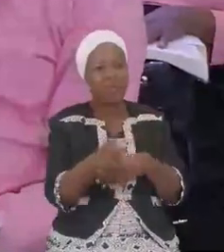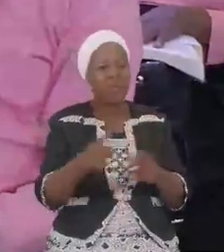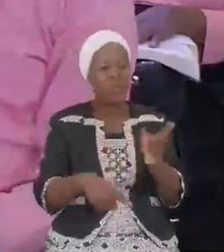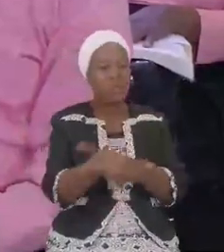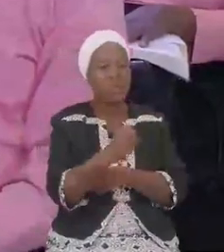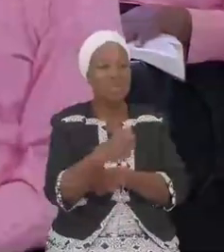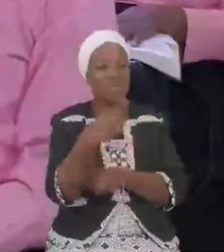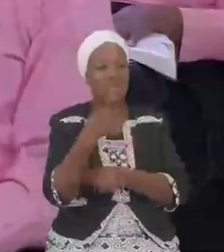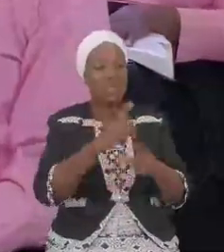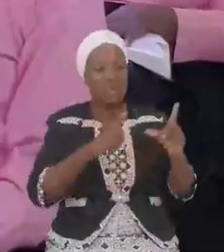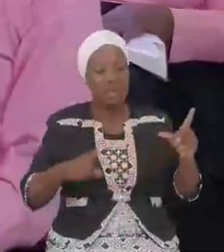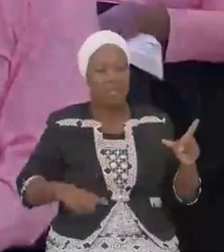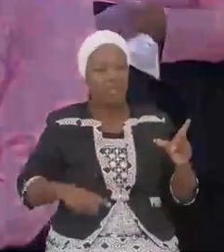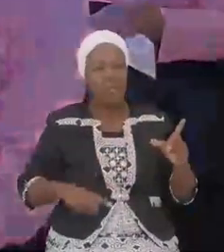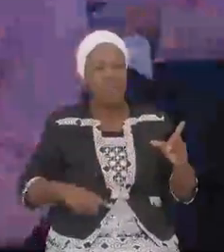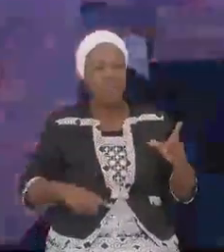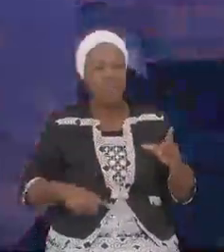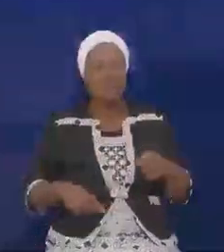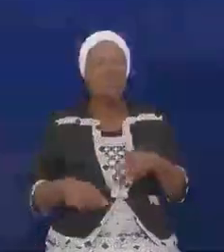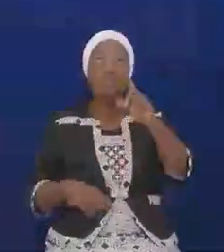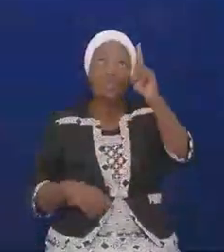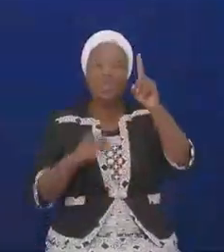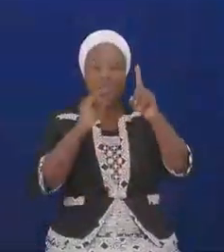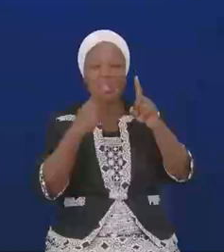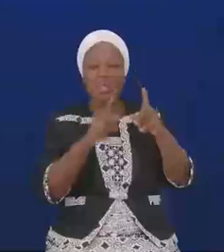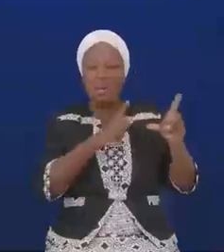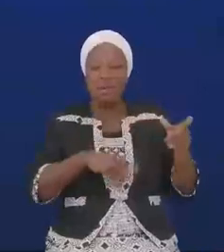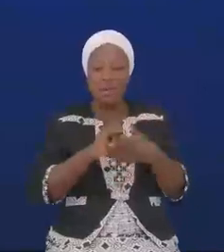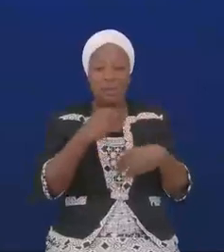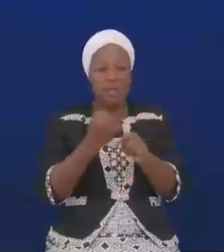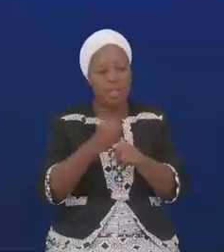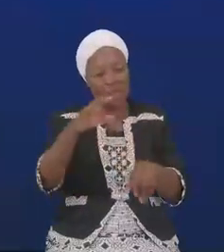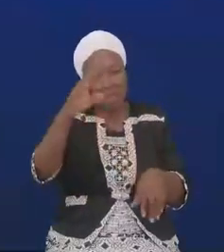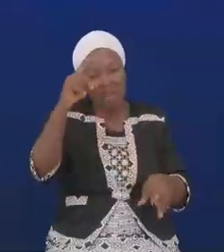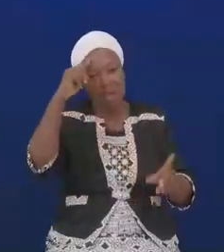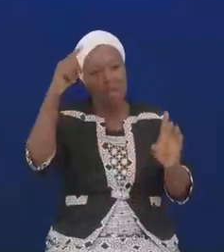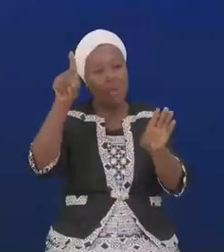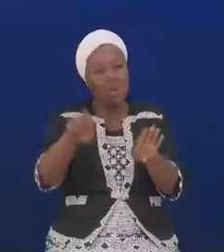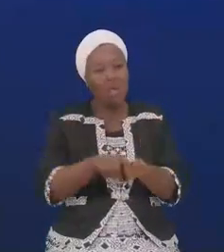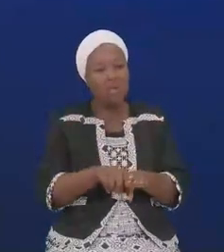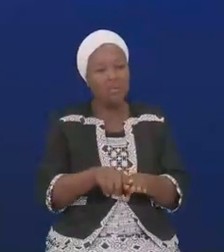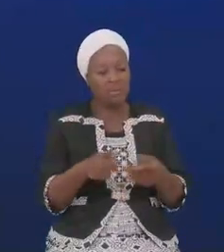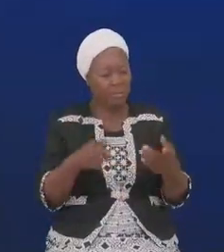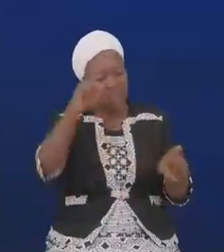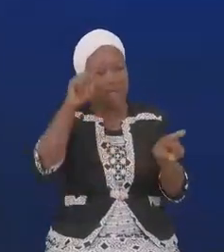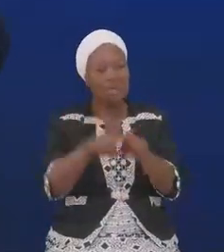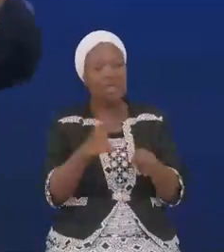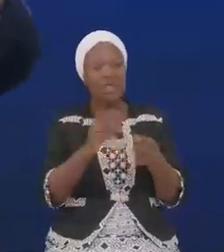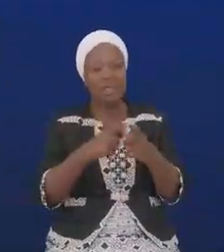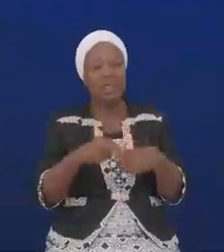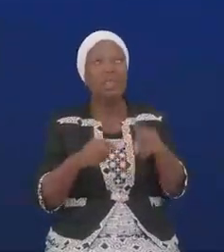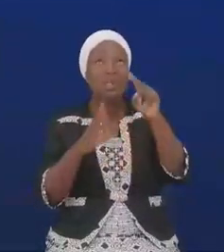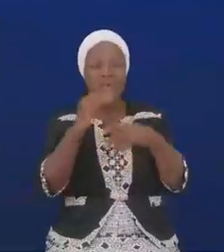dit le Seigneur. C'est le Seigneur qui a fait l'alliance, c'est le Seigneur qui a proclamé